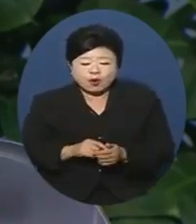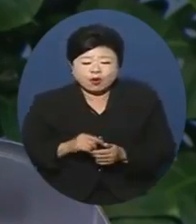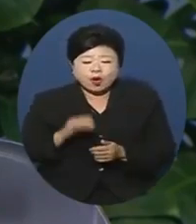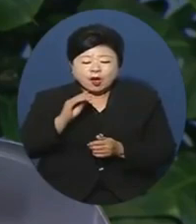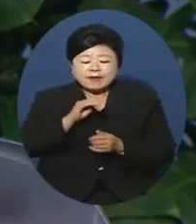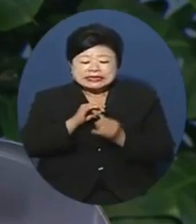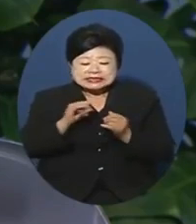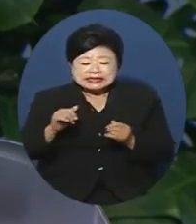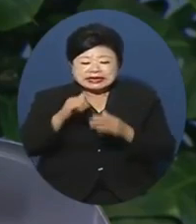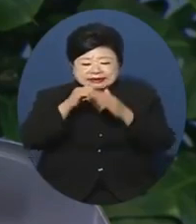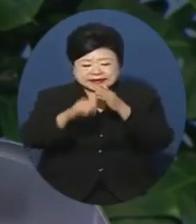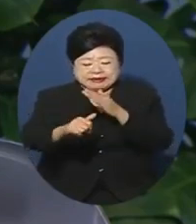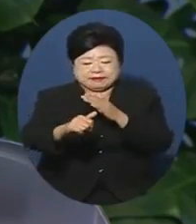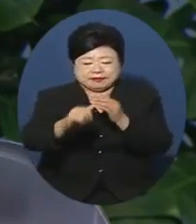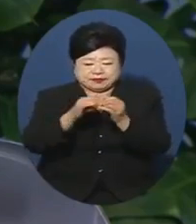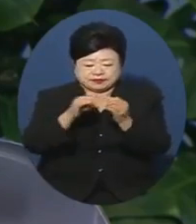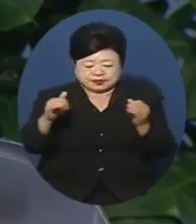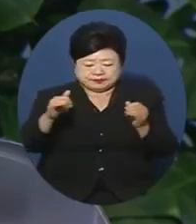바리새인의 지도자요.